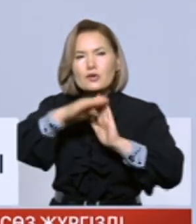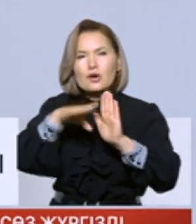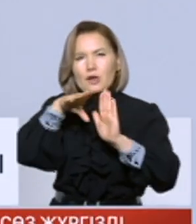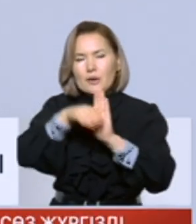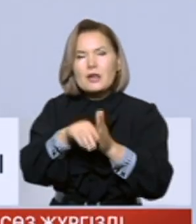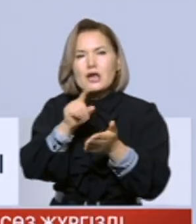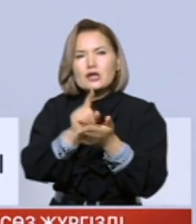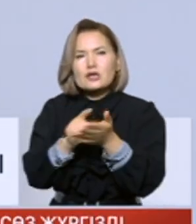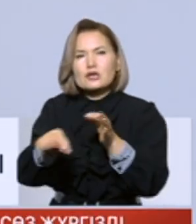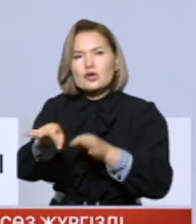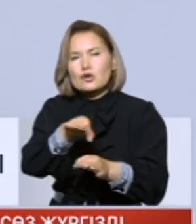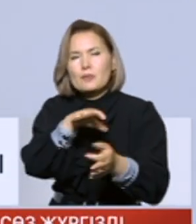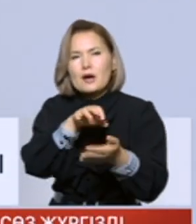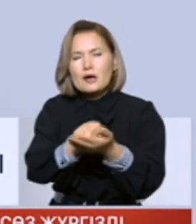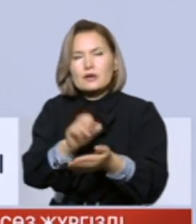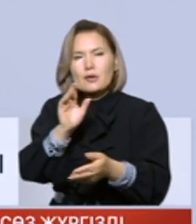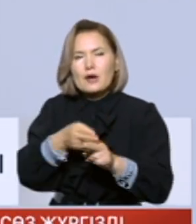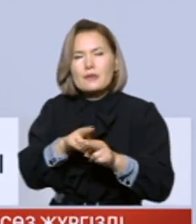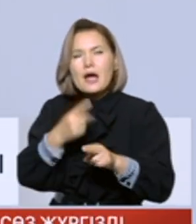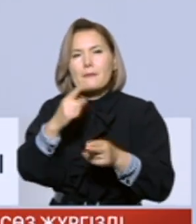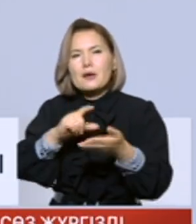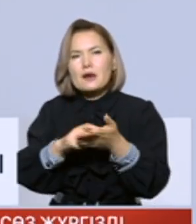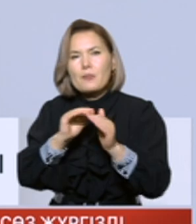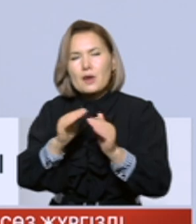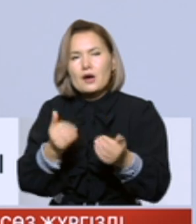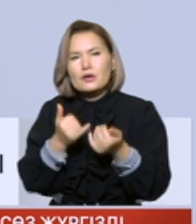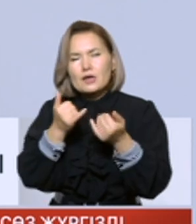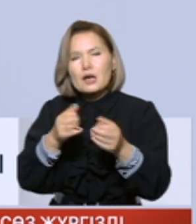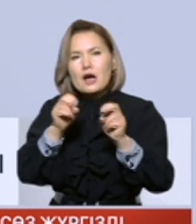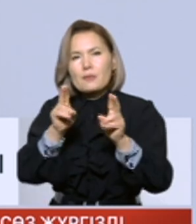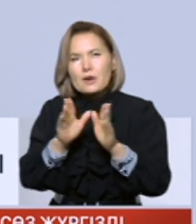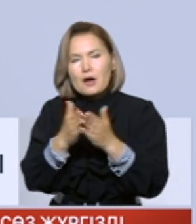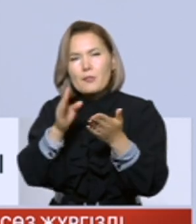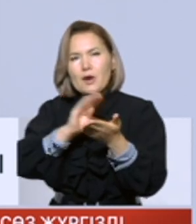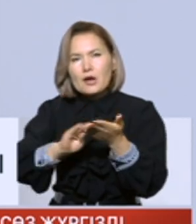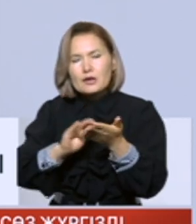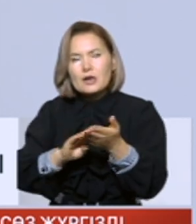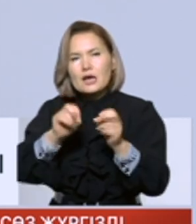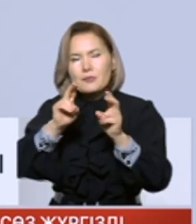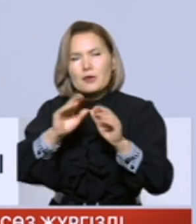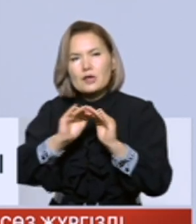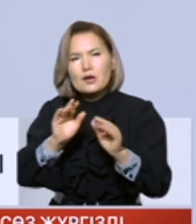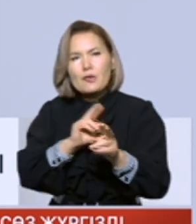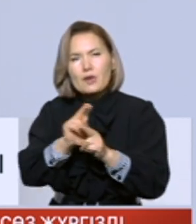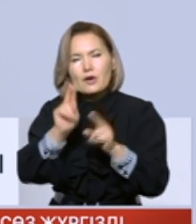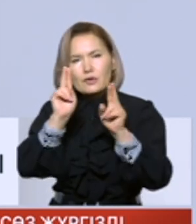тиісті жобалармен де айналысамыз. Бірінші сыныпқа арналған оқу әдістемелік кешенінің білім беру контенті